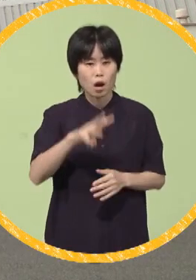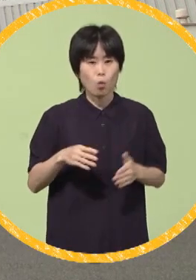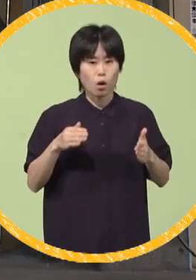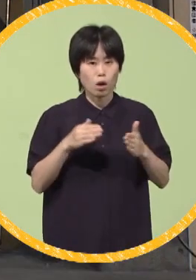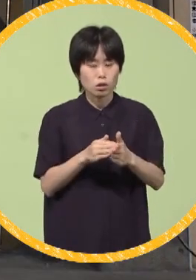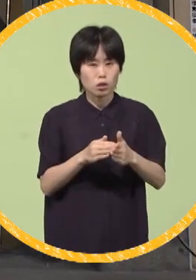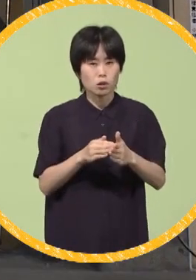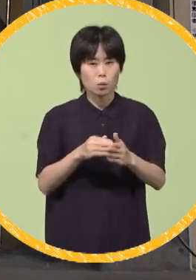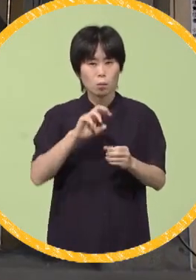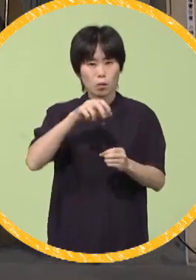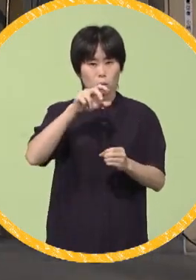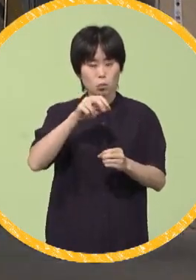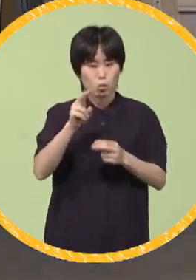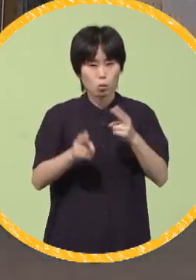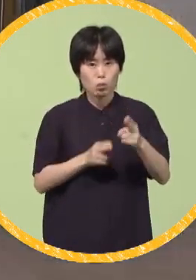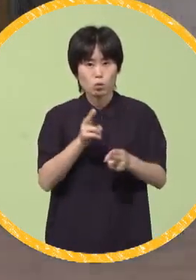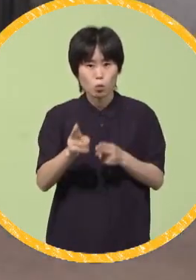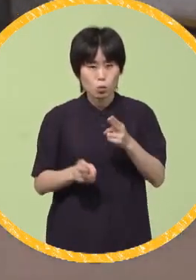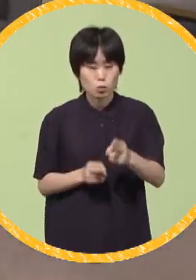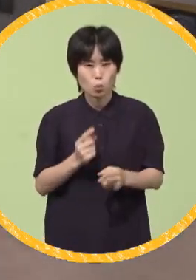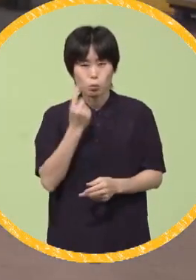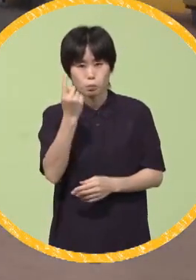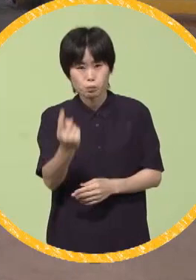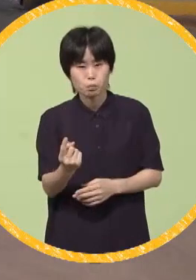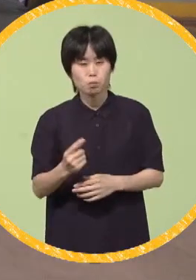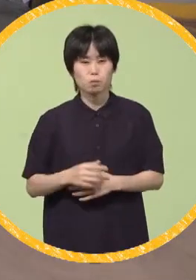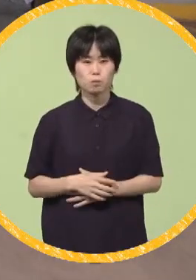ルの流れを特別に見させていただきました。